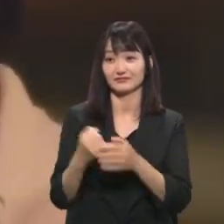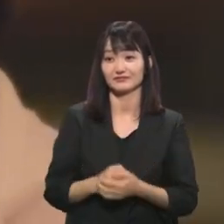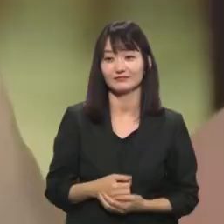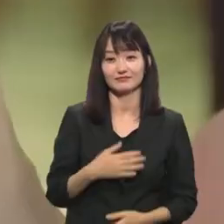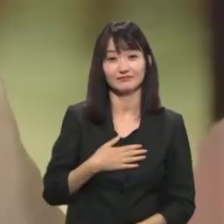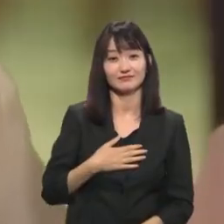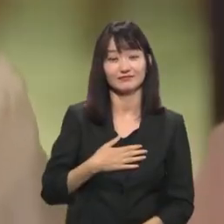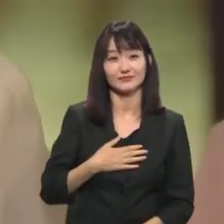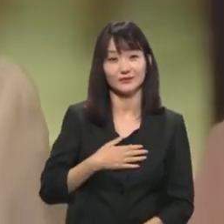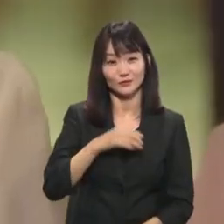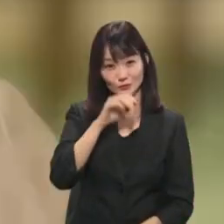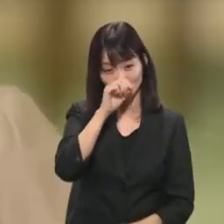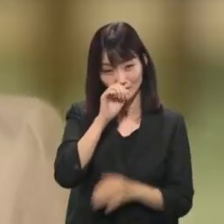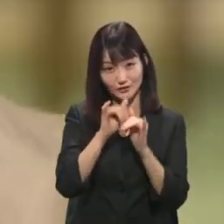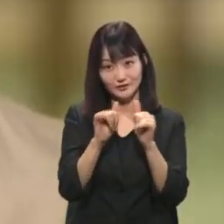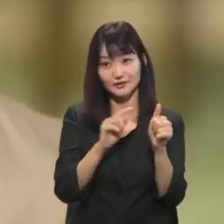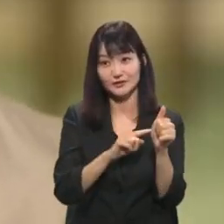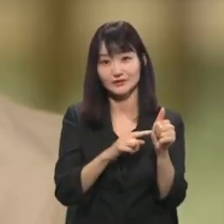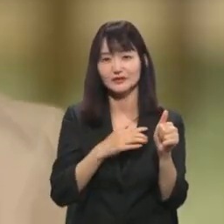재밌는 사람 진짜로